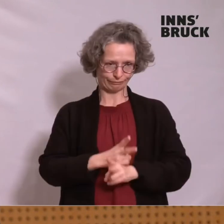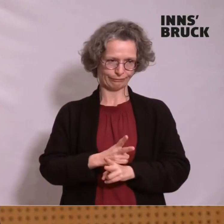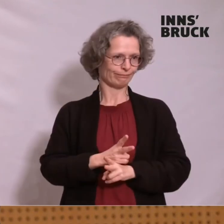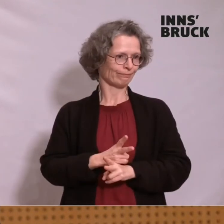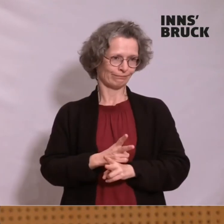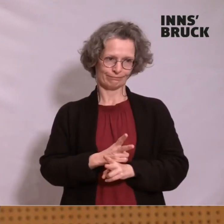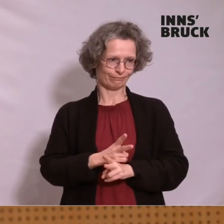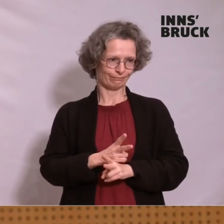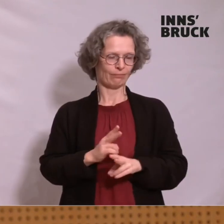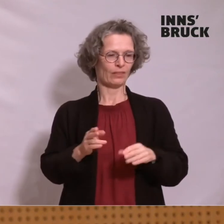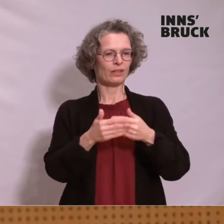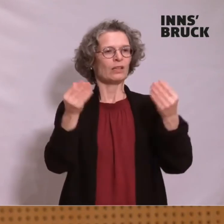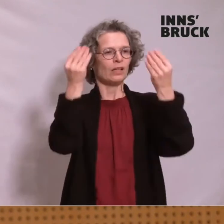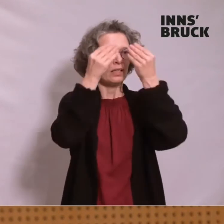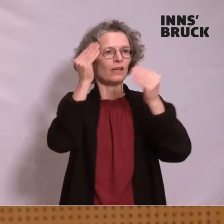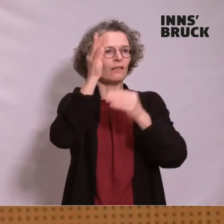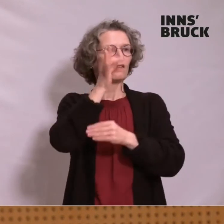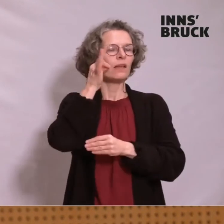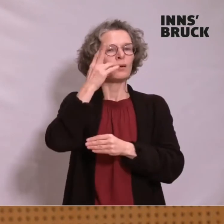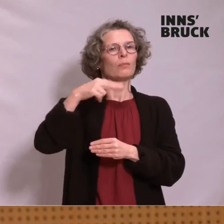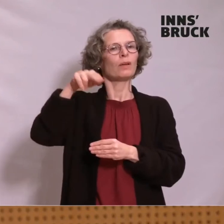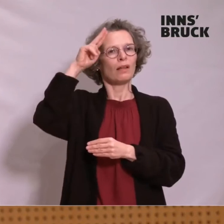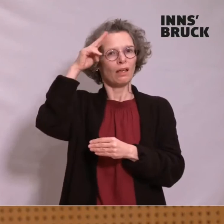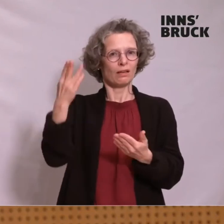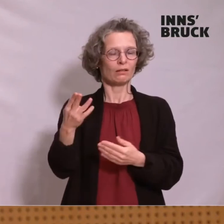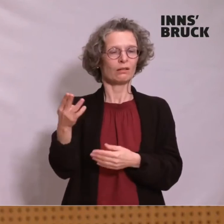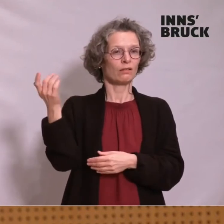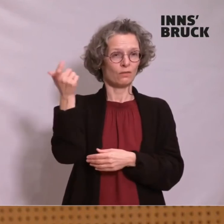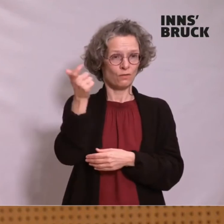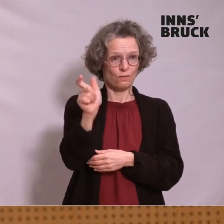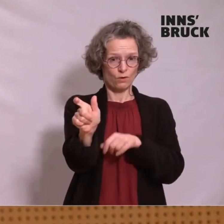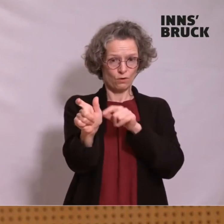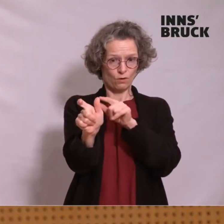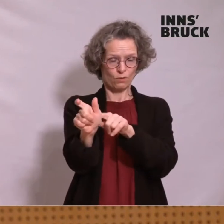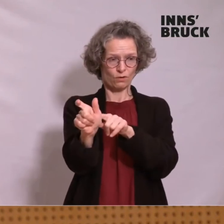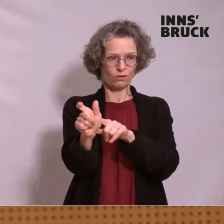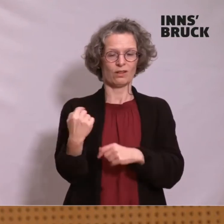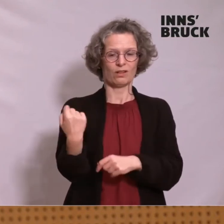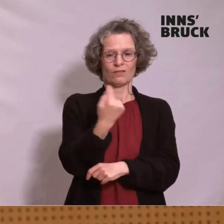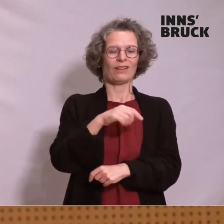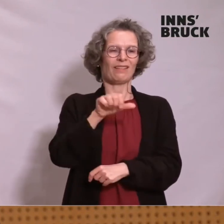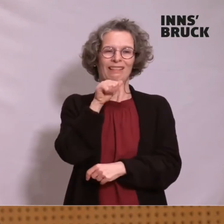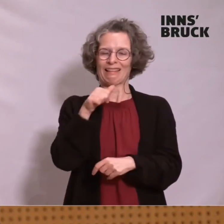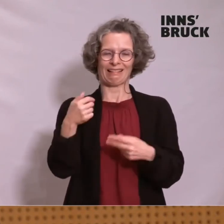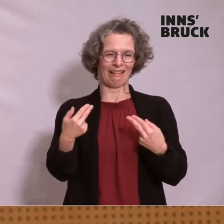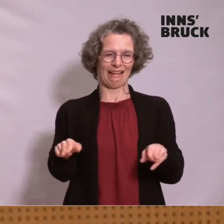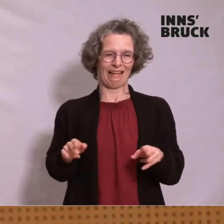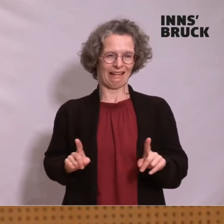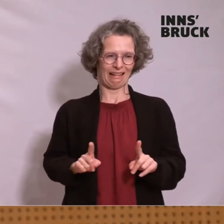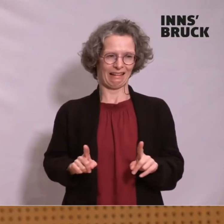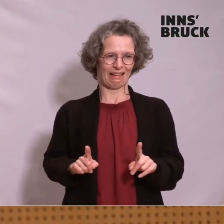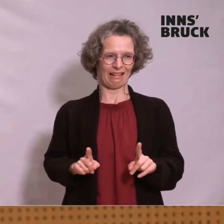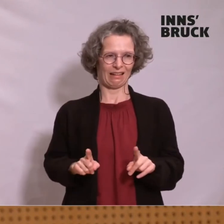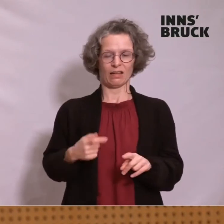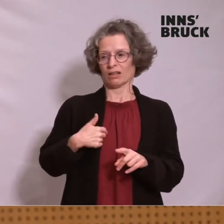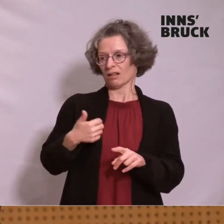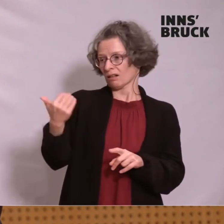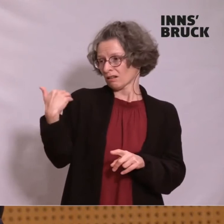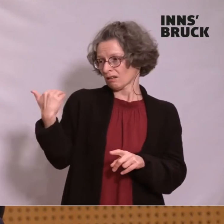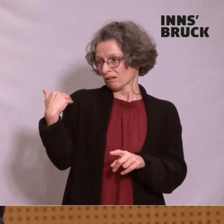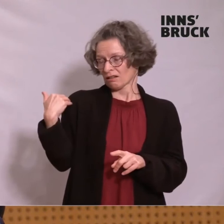Meine sehr geehrten Damen und Herren, mit dem Begriff, wir sind nicht reich, habe ich mich in der jüngeren